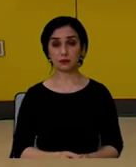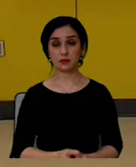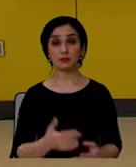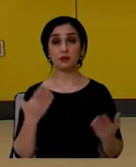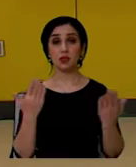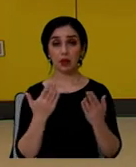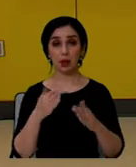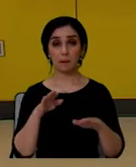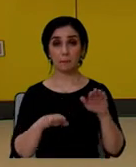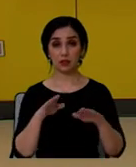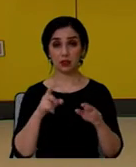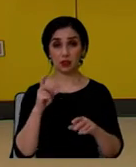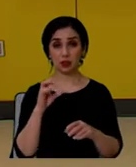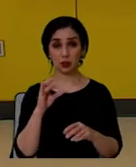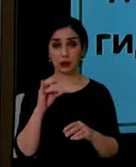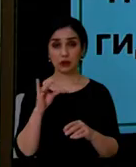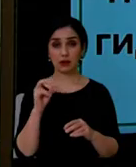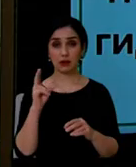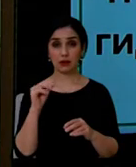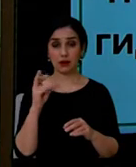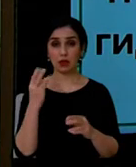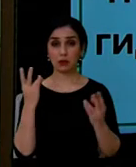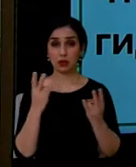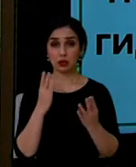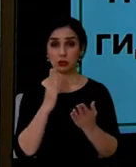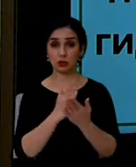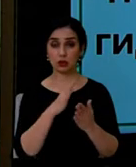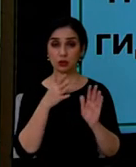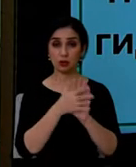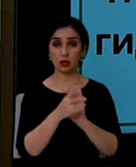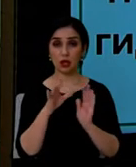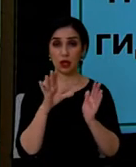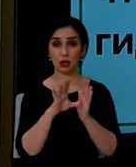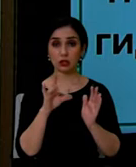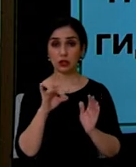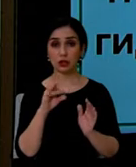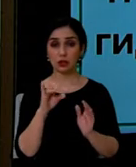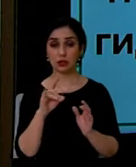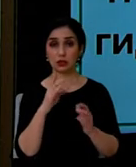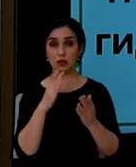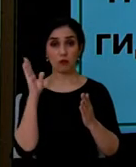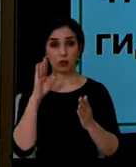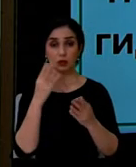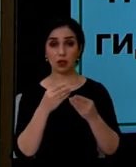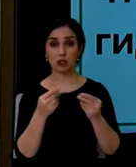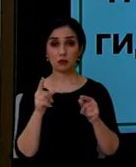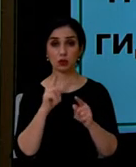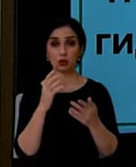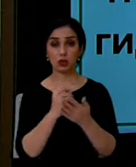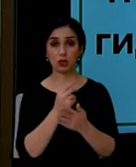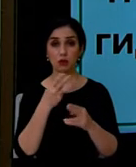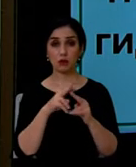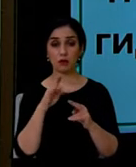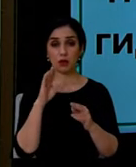5. Какая масса хлорида калия должна быть подвергнута электролизу в водном растворе, чтобы получить